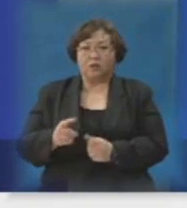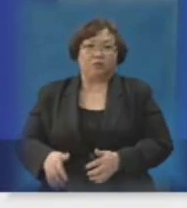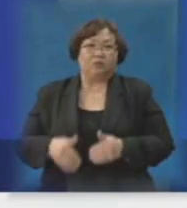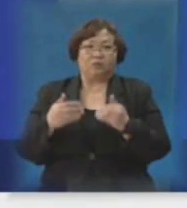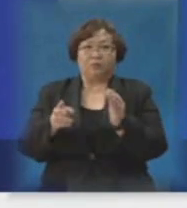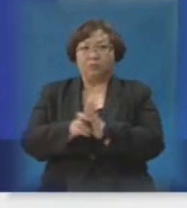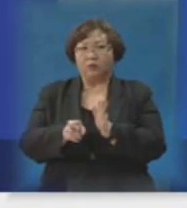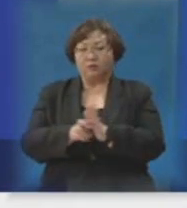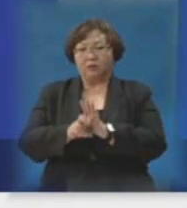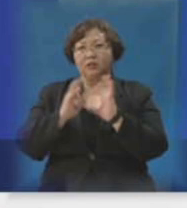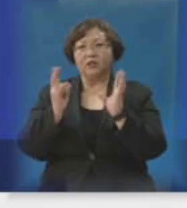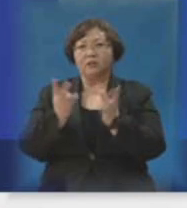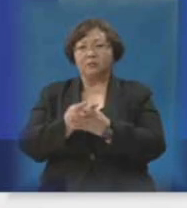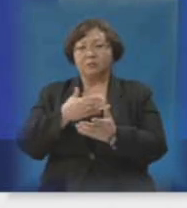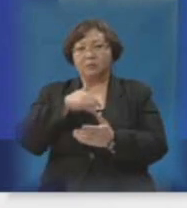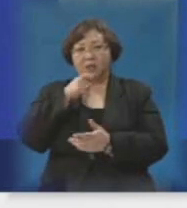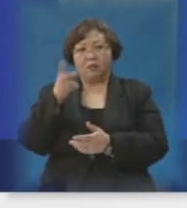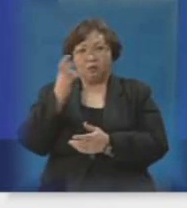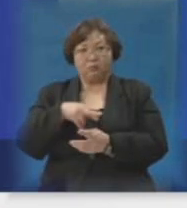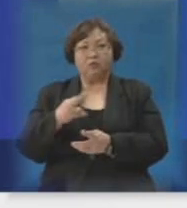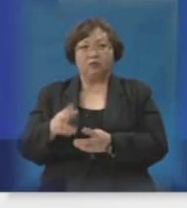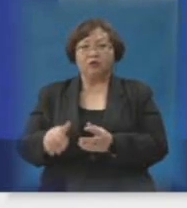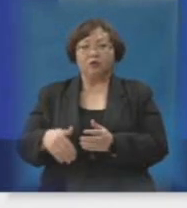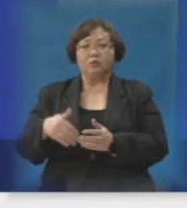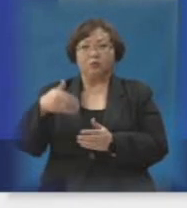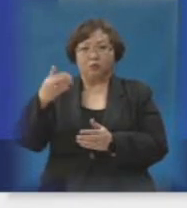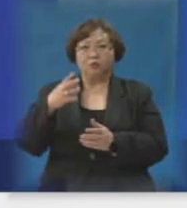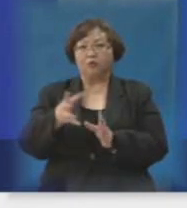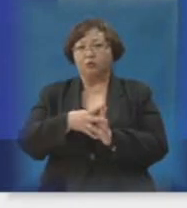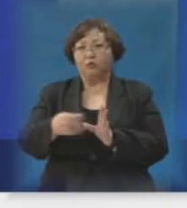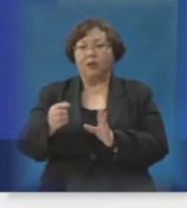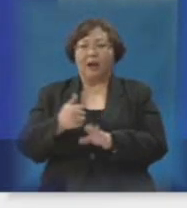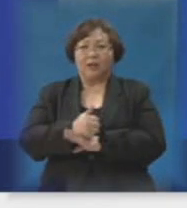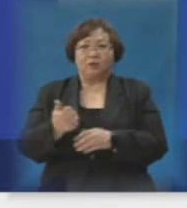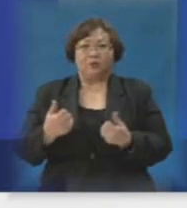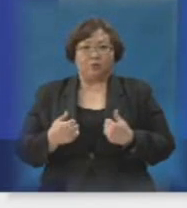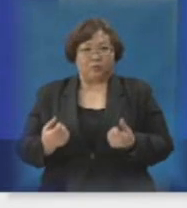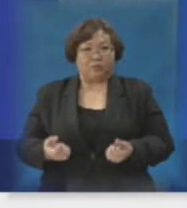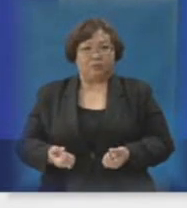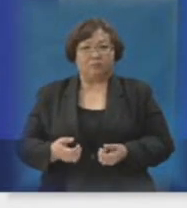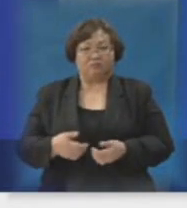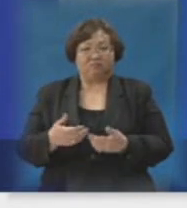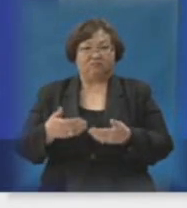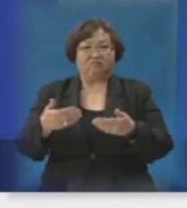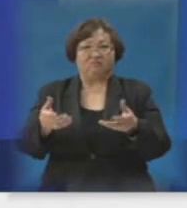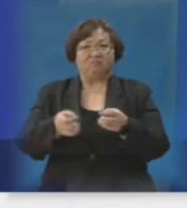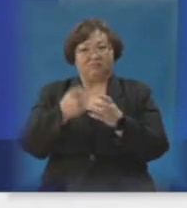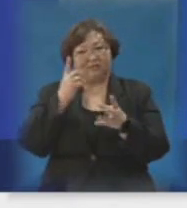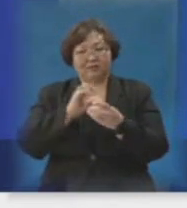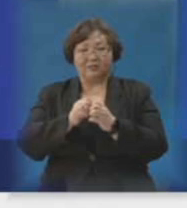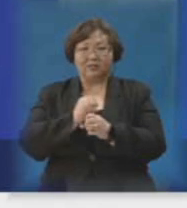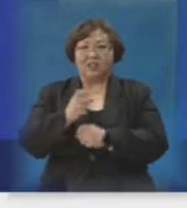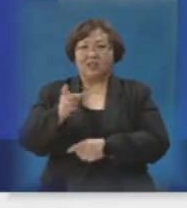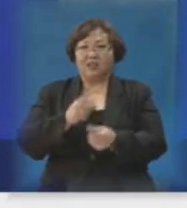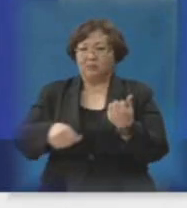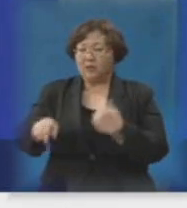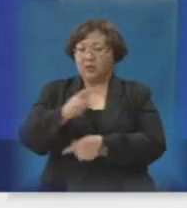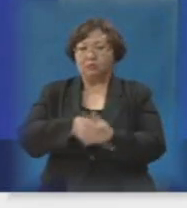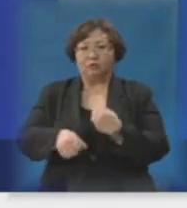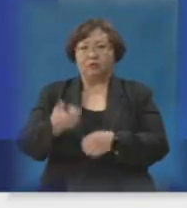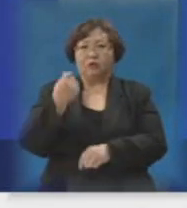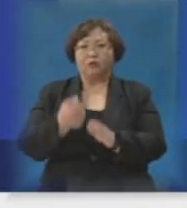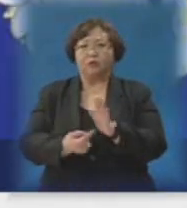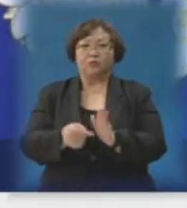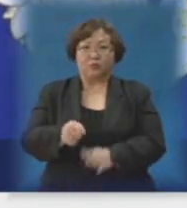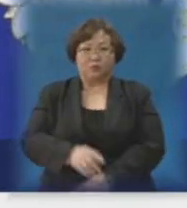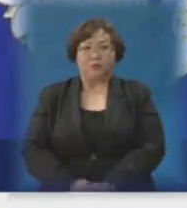боломж, нийгмийн эрүүл мэндийг өсгөхөд нөлөөлөх, аян жуулчлалын бүтээгдэхүүн болгож эдийн засгийн эрдэмтдийг нэмэгдүүлэх гол хүчин